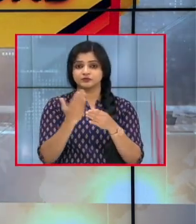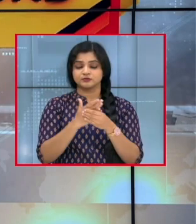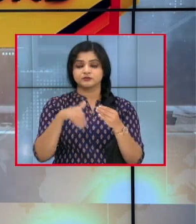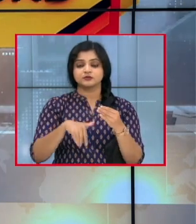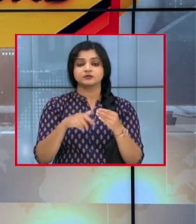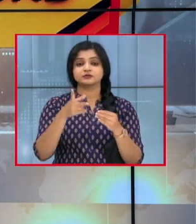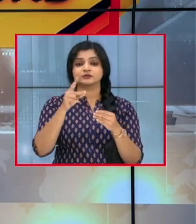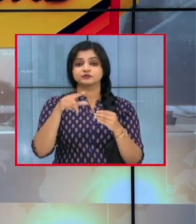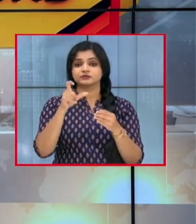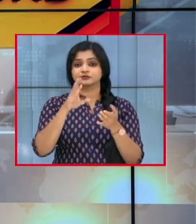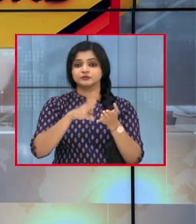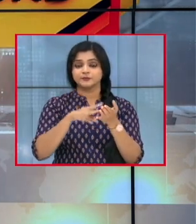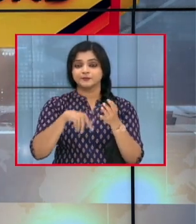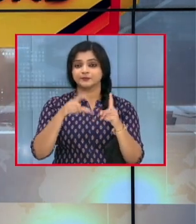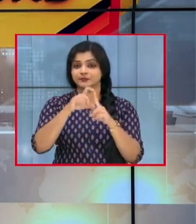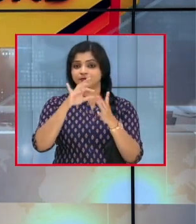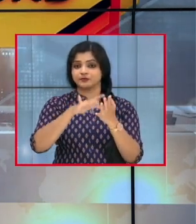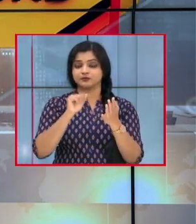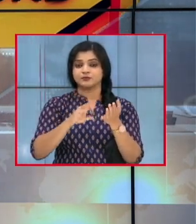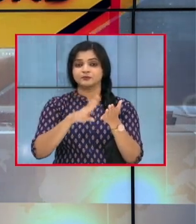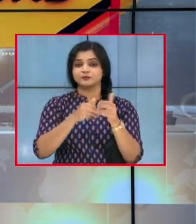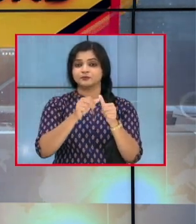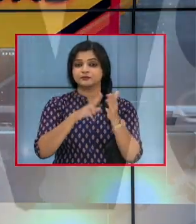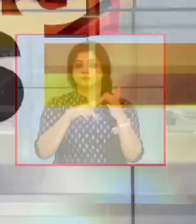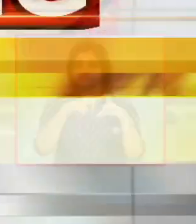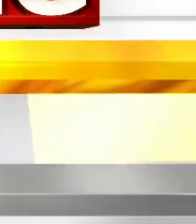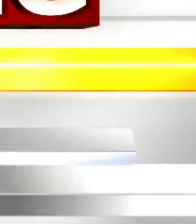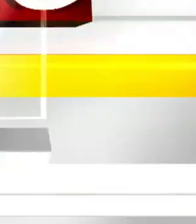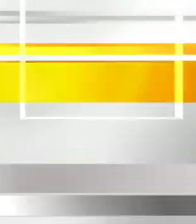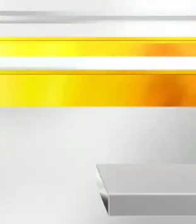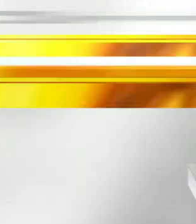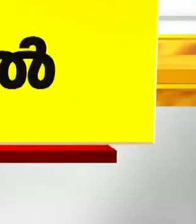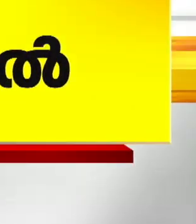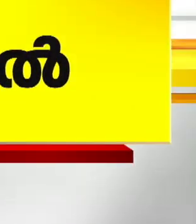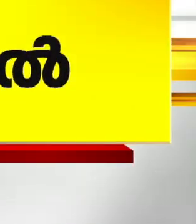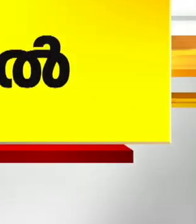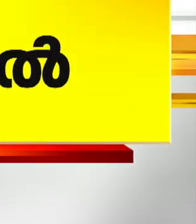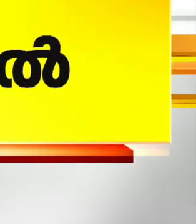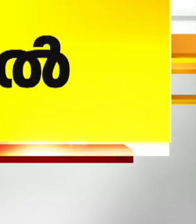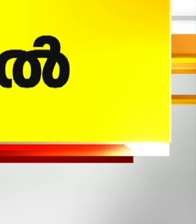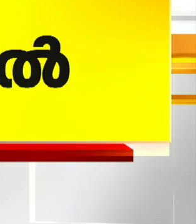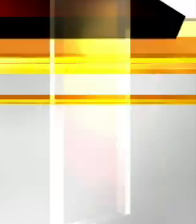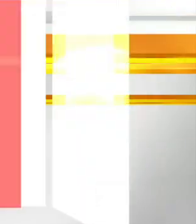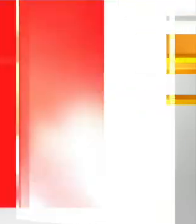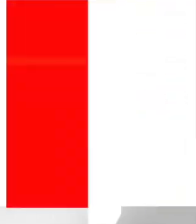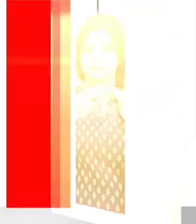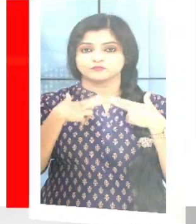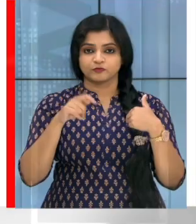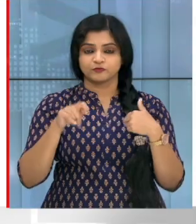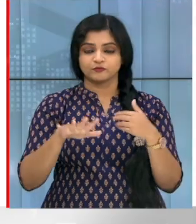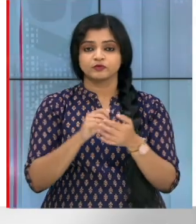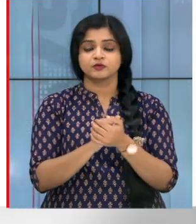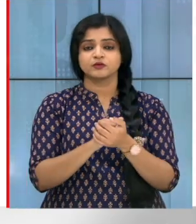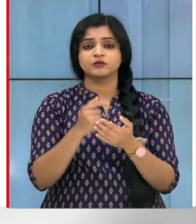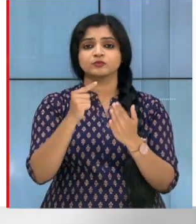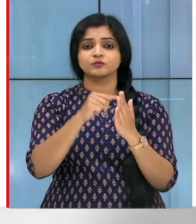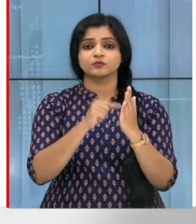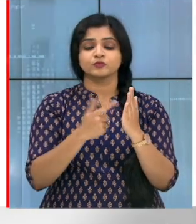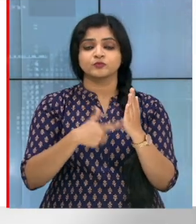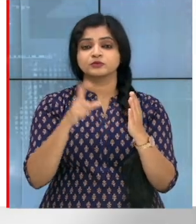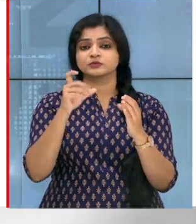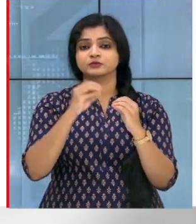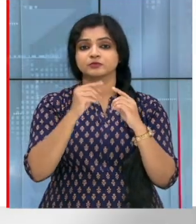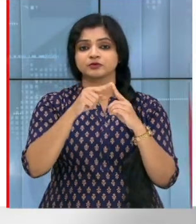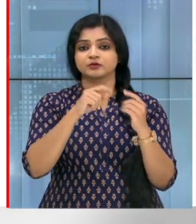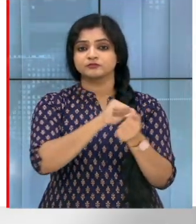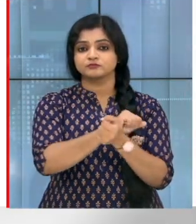മനീഷ് സിസോദിയ അറസ്റ്റിലാകുന്നത്. അദ്ദേഹത്തെ ഇപ്പോൾ 5 ദിവസത്തെ കസ്റ്റഡിയിൽ വിട്ടിരിക്കുകയാണ് കോടതി. എന്തൊക്കെ കാര്യങ്ങൾ പരിഗണിച്ചാണ് കോടതി 5 ദിവസത്തെ സിബിഐയുടെ കസ്റ്റഡിയിൽ